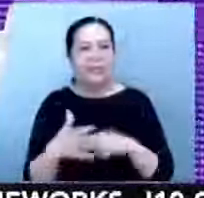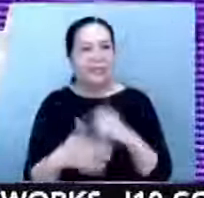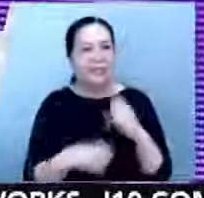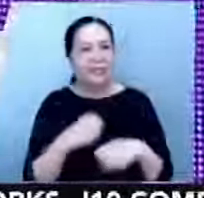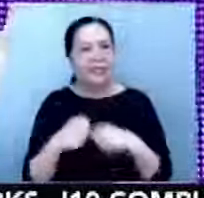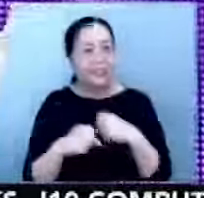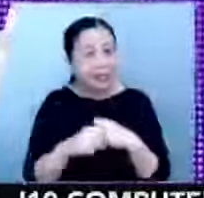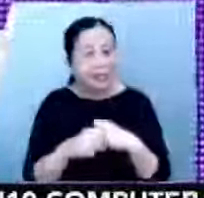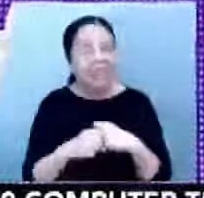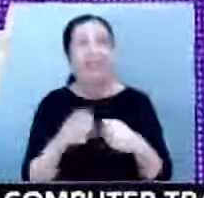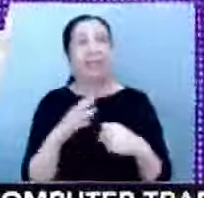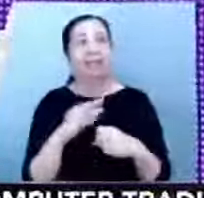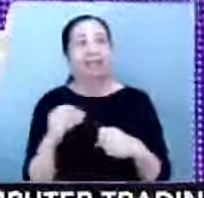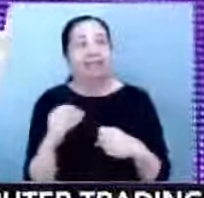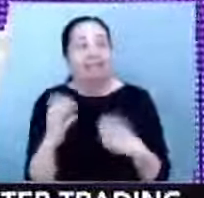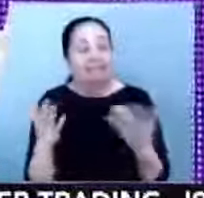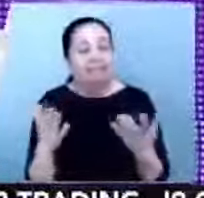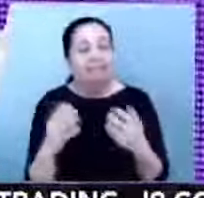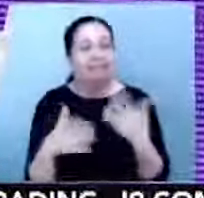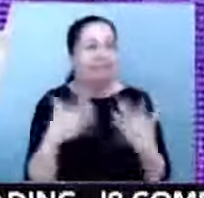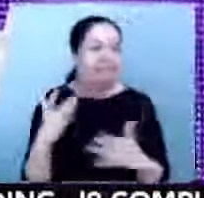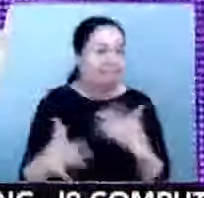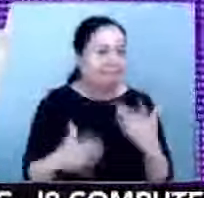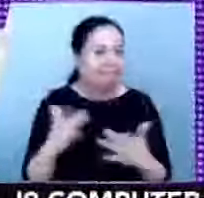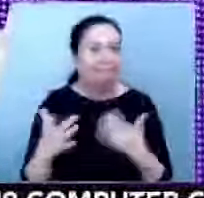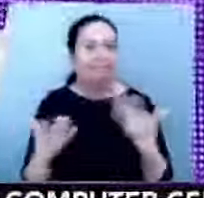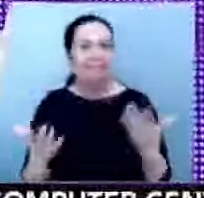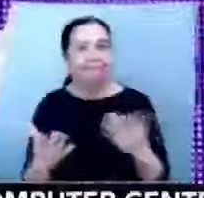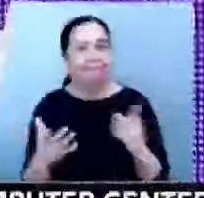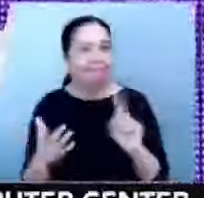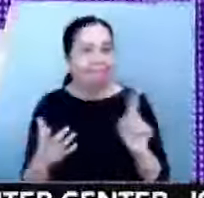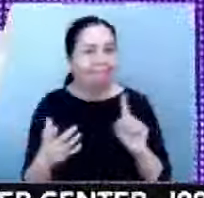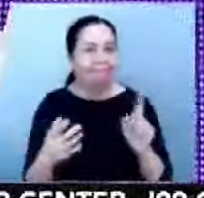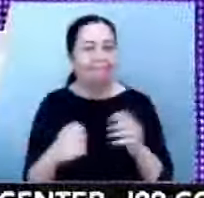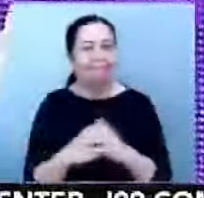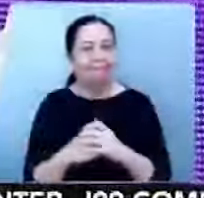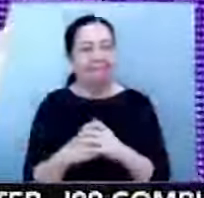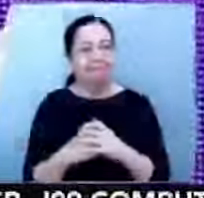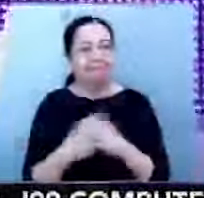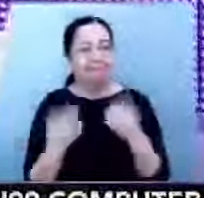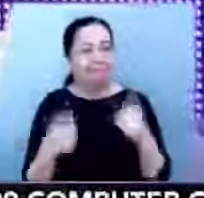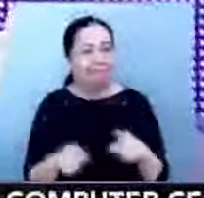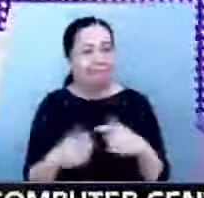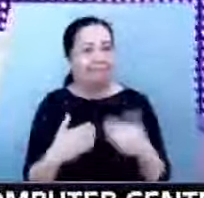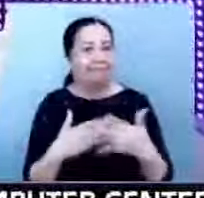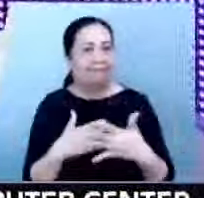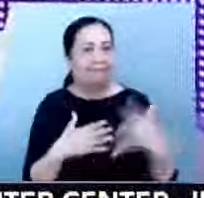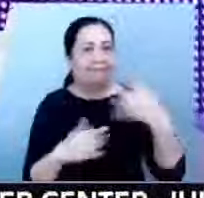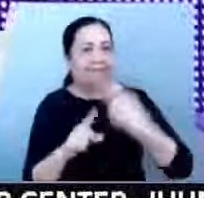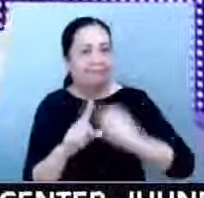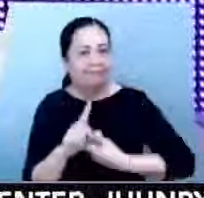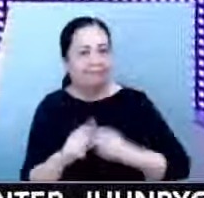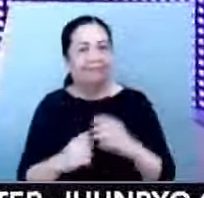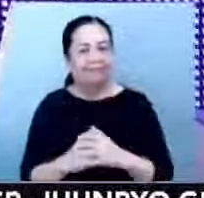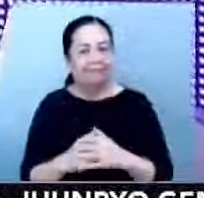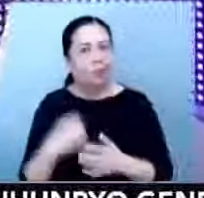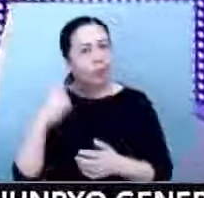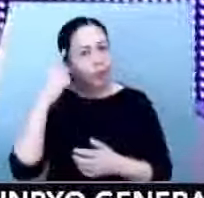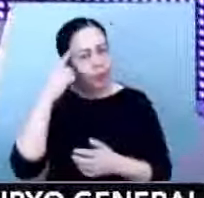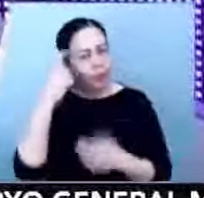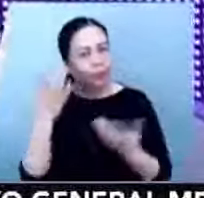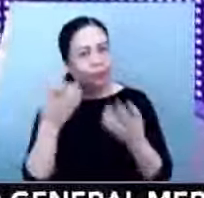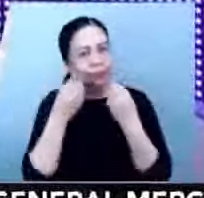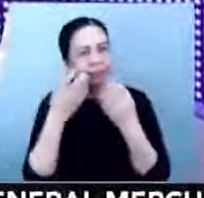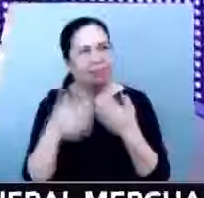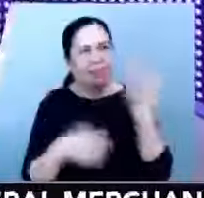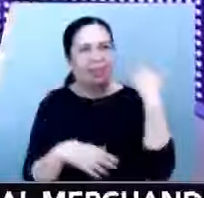we couldn't be more excited po on what's about to unfold in the next couple of months. We thought we already said our goodbyes, but